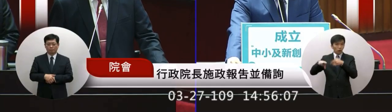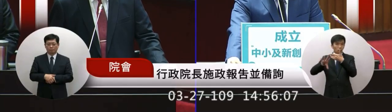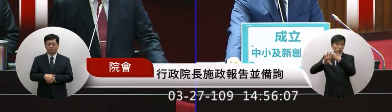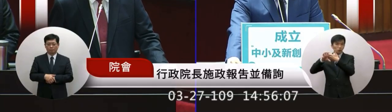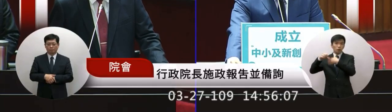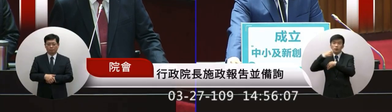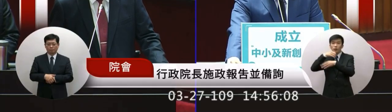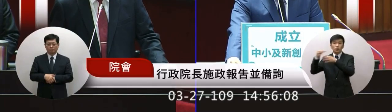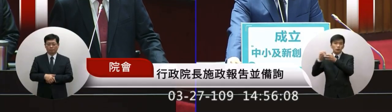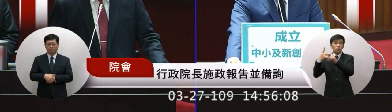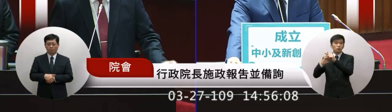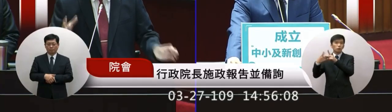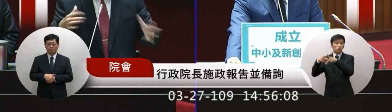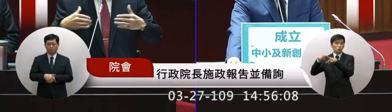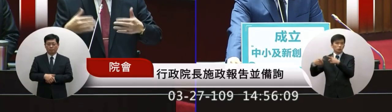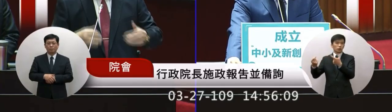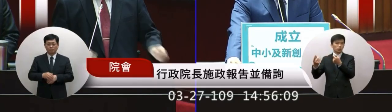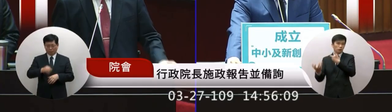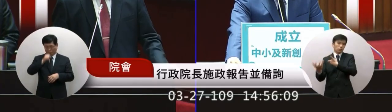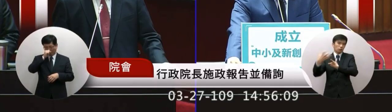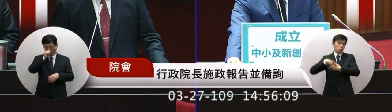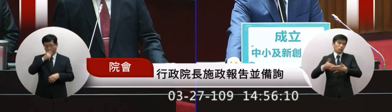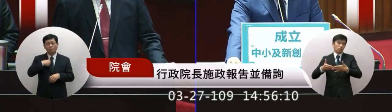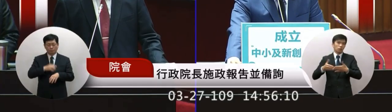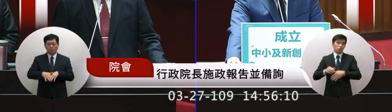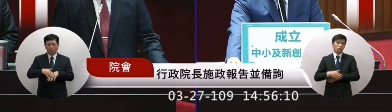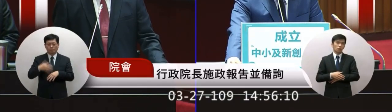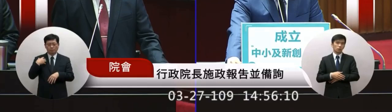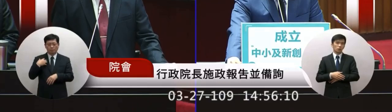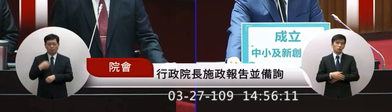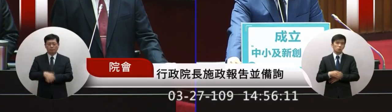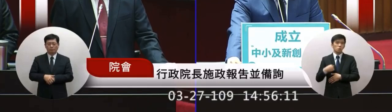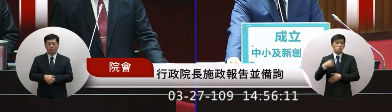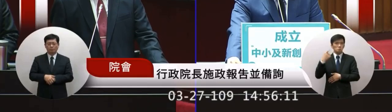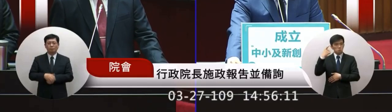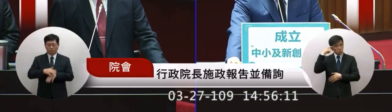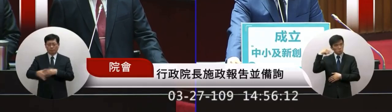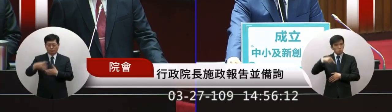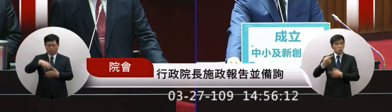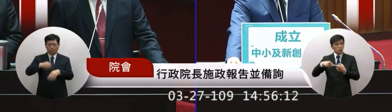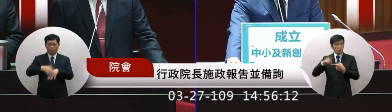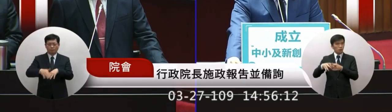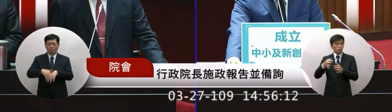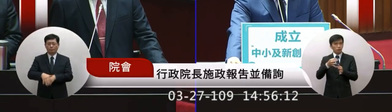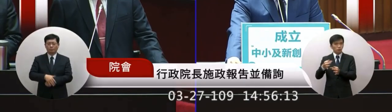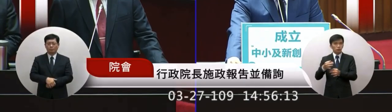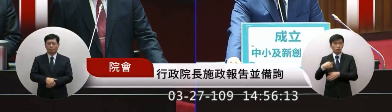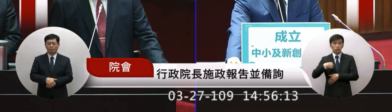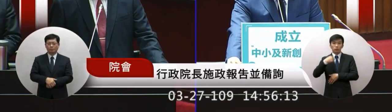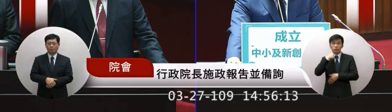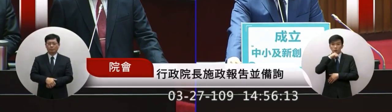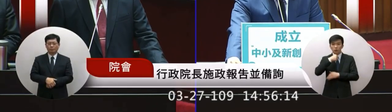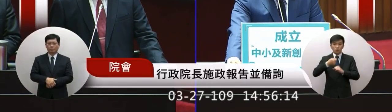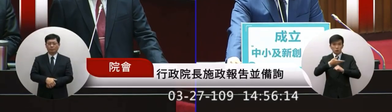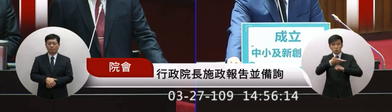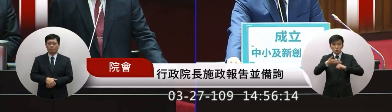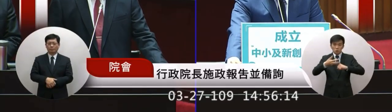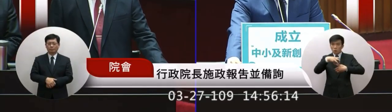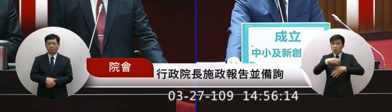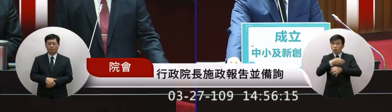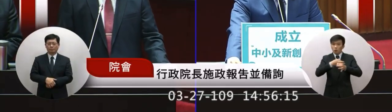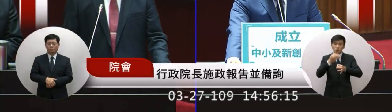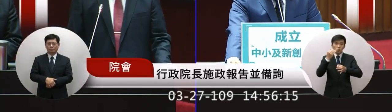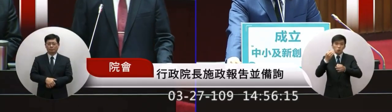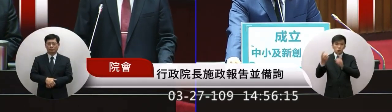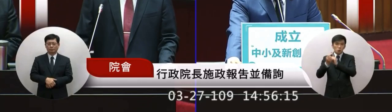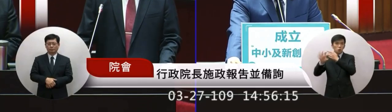的中小企业，你嘛爱佮纳入在管理。我是感觉安尼会较具体，因为我们台湾还是一个岛国经济，对外的这个